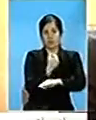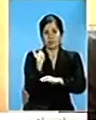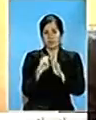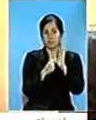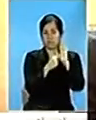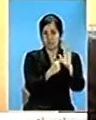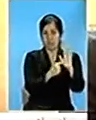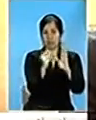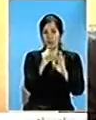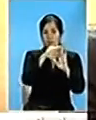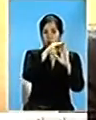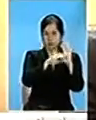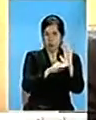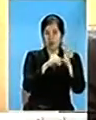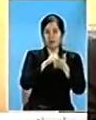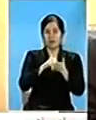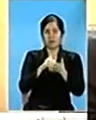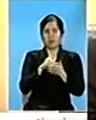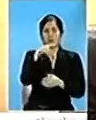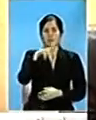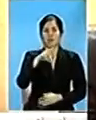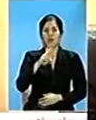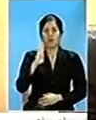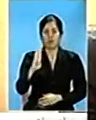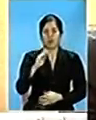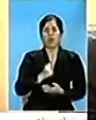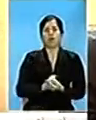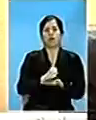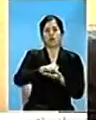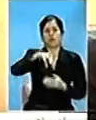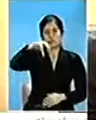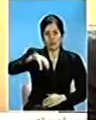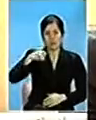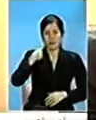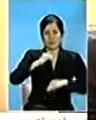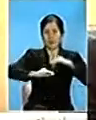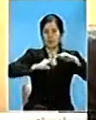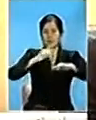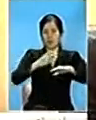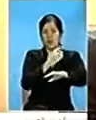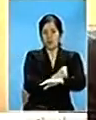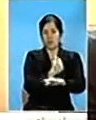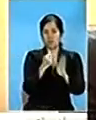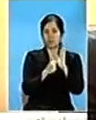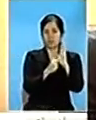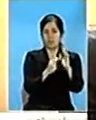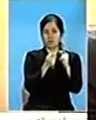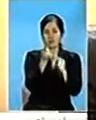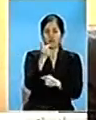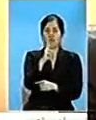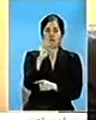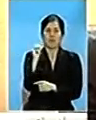ร่างแก้ไขพระราชบัญญัติสภาพัฒนาการเมืองนำเสนอต่อคณะรัฐมนตรีเพื่อจะน